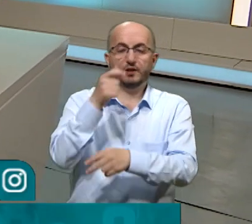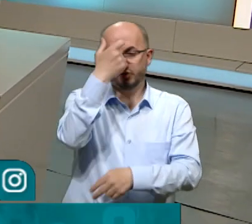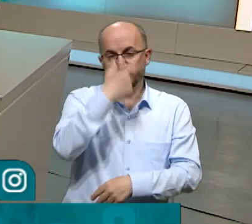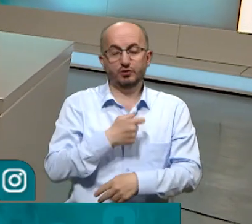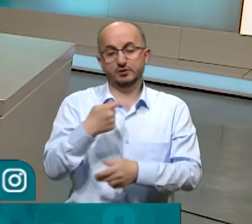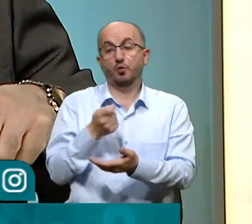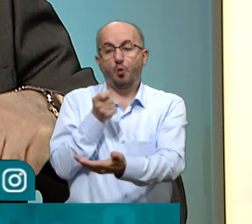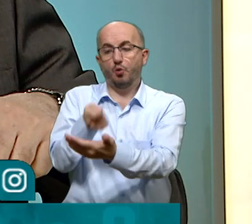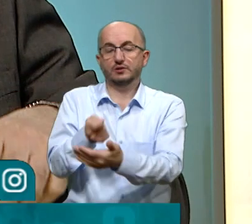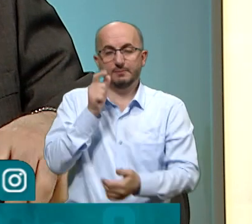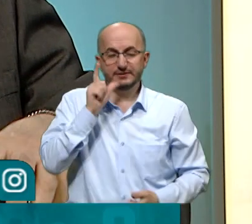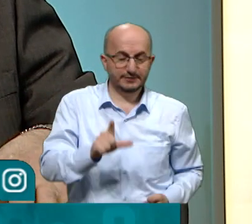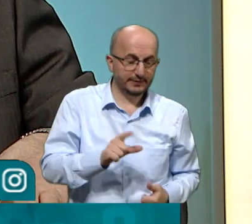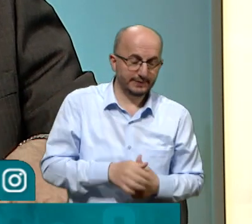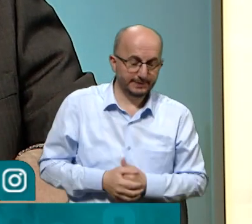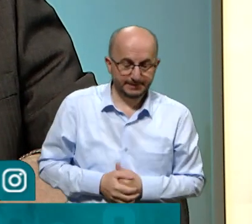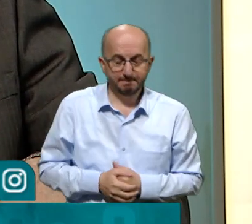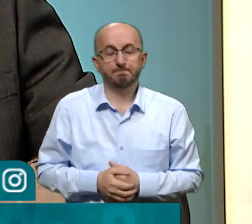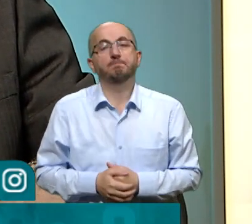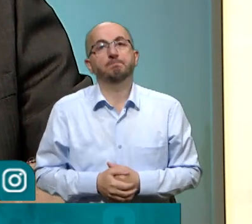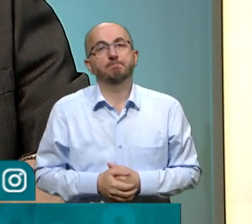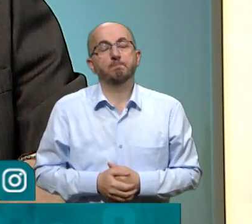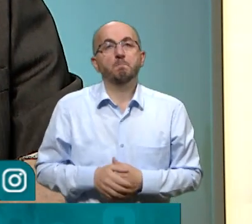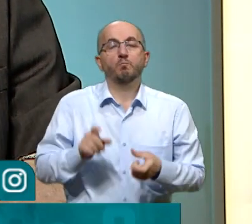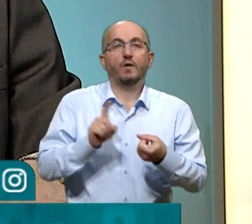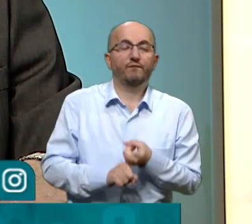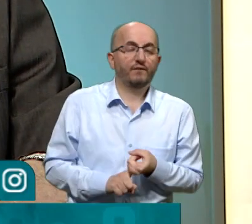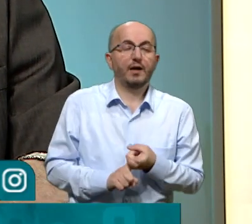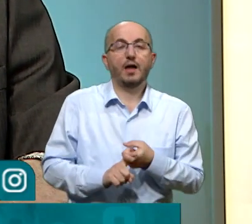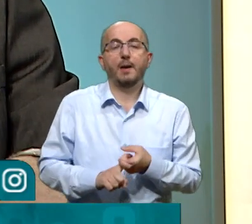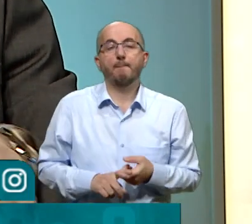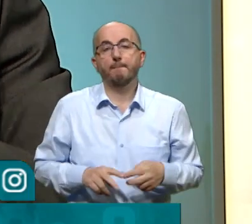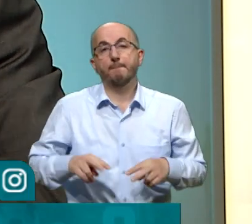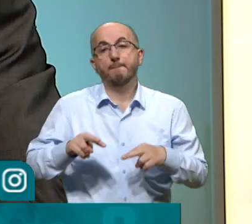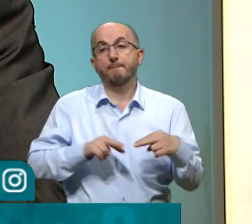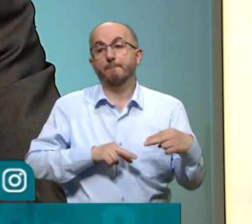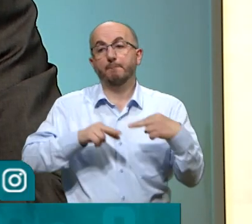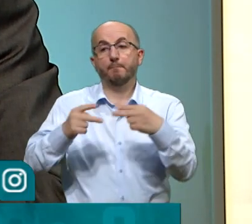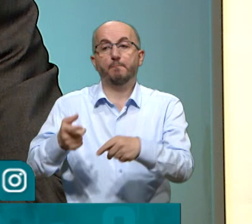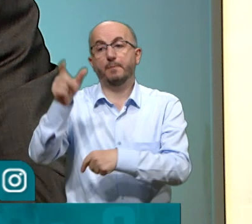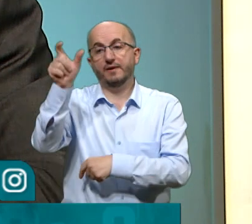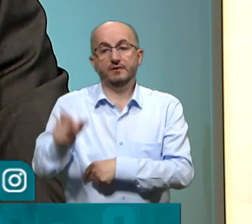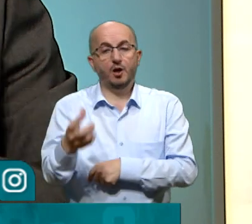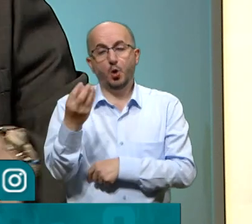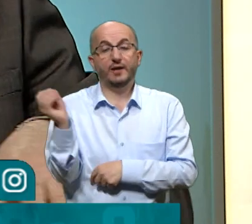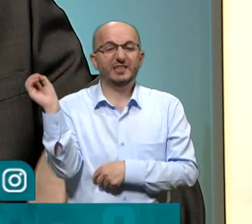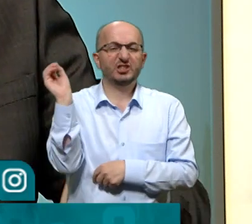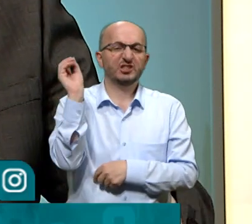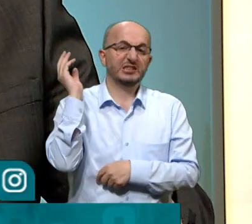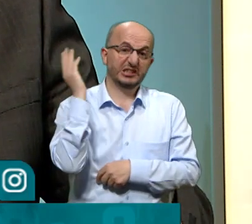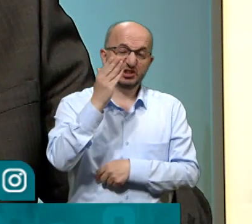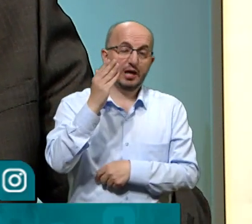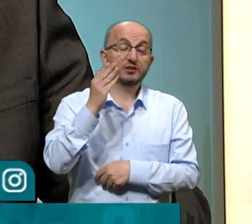gerekir adına Bedel gönderen şahıs ödemesi gerekir ve bedel olarak giden şahıs da bundan